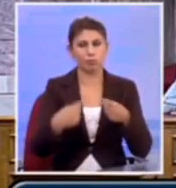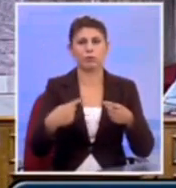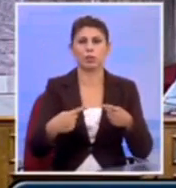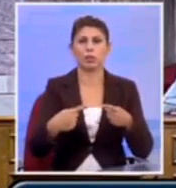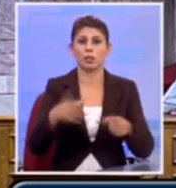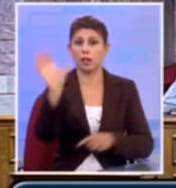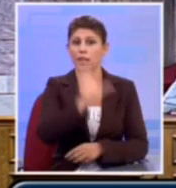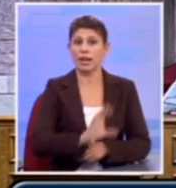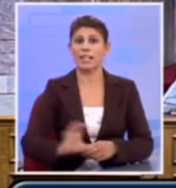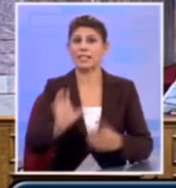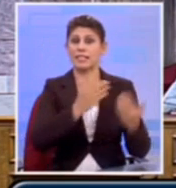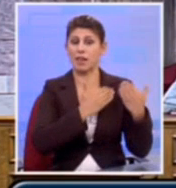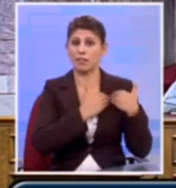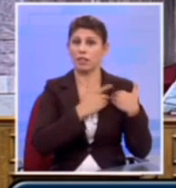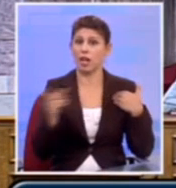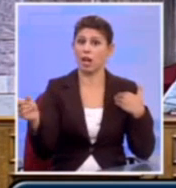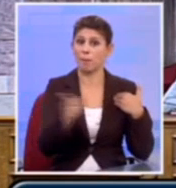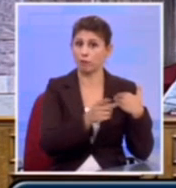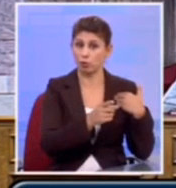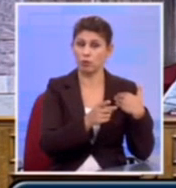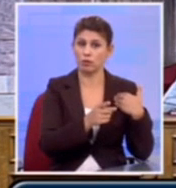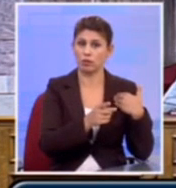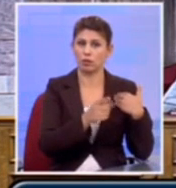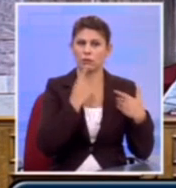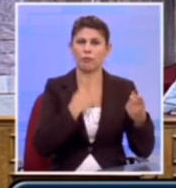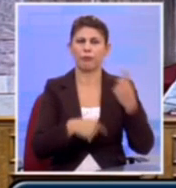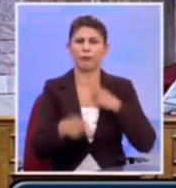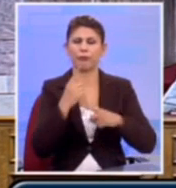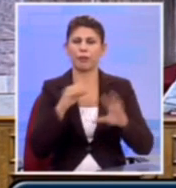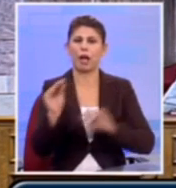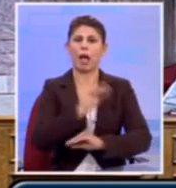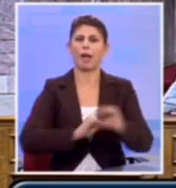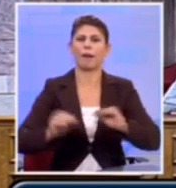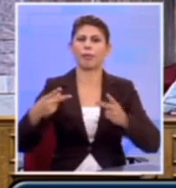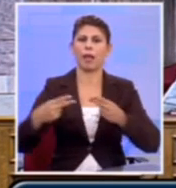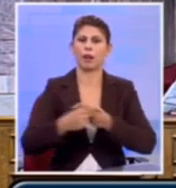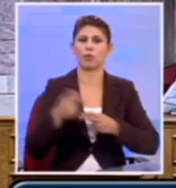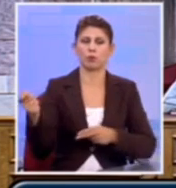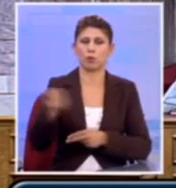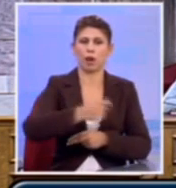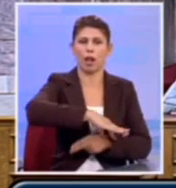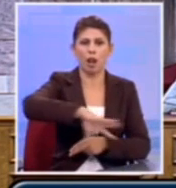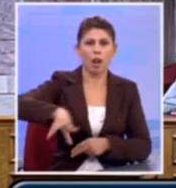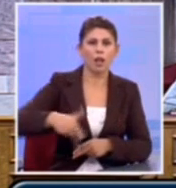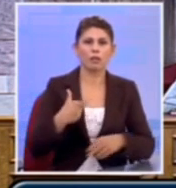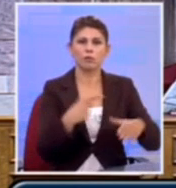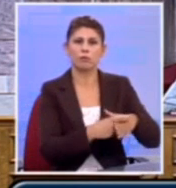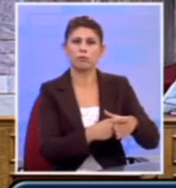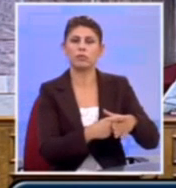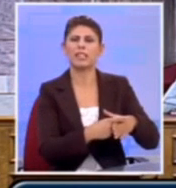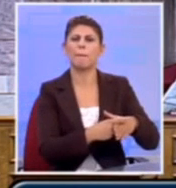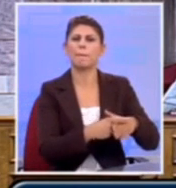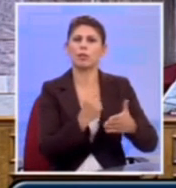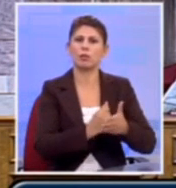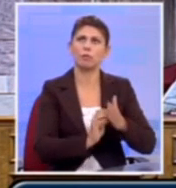να αναζητήσει ευθύνες από αυτούς που με πρόφαση την αναδιάρθρωση του χρέους λίστεψαν τα αποθεματικά των ταμείων